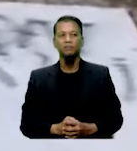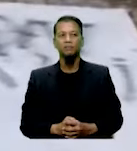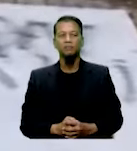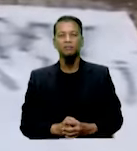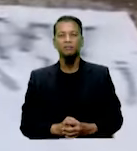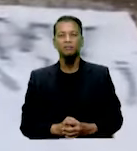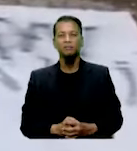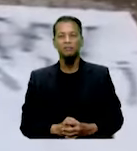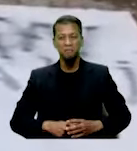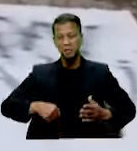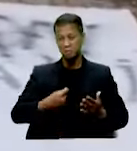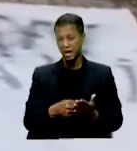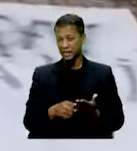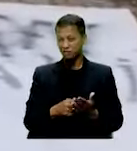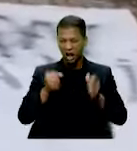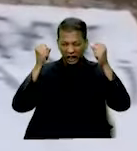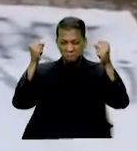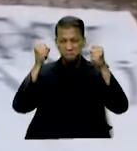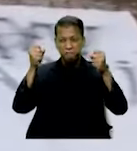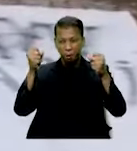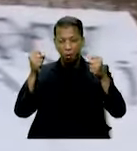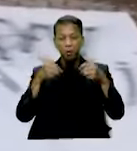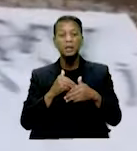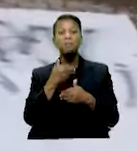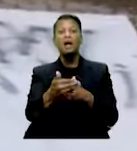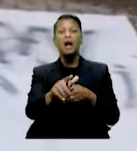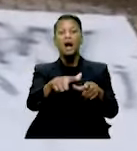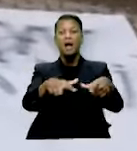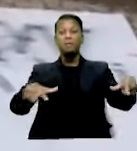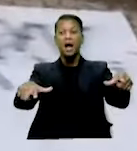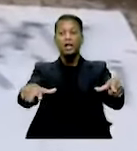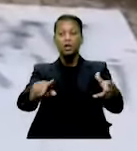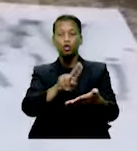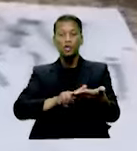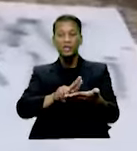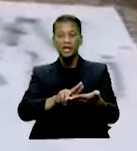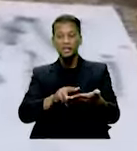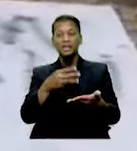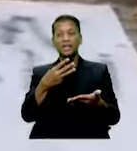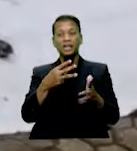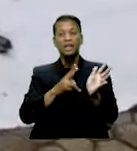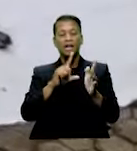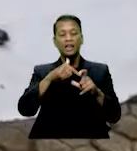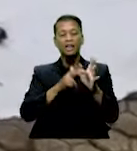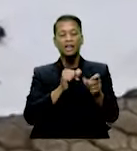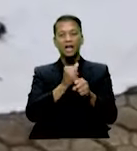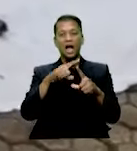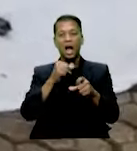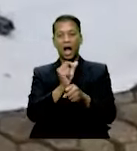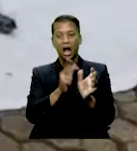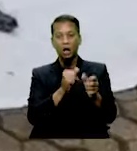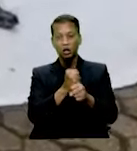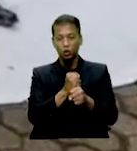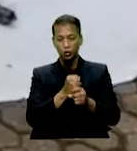Sejumlah mahasiswa berunjuk rasa di halaman kampusnya di kawasan Lenteng Agung, Jakarta Selatan setelah rektor mereka dilaporkan ke Polda Metro Jaya atas dugaan